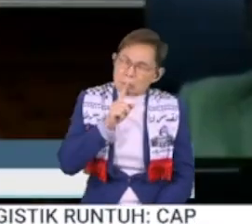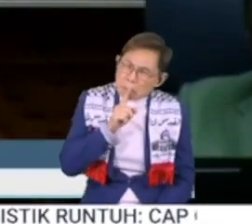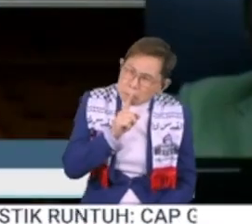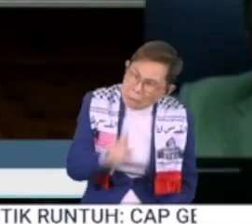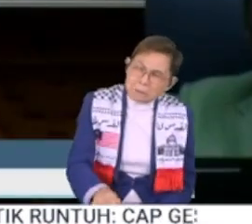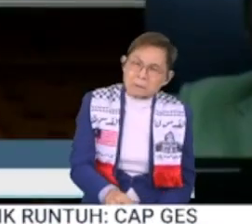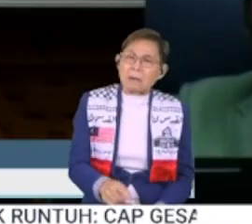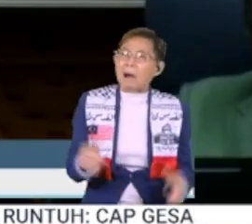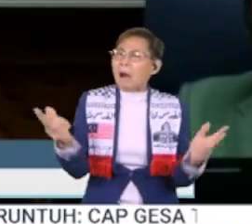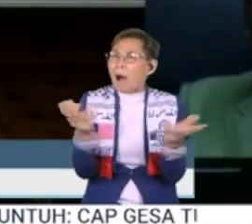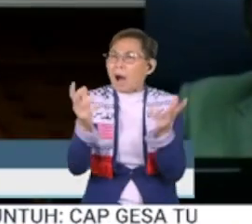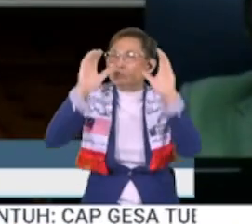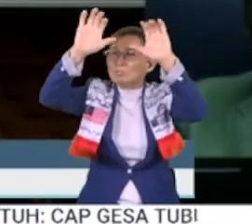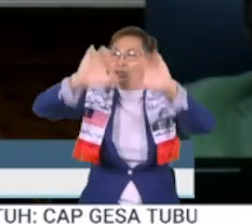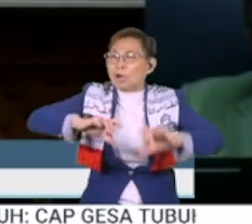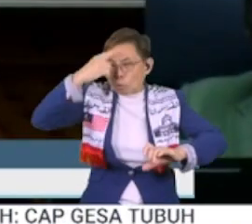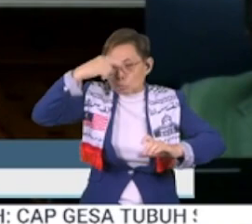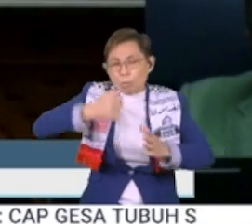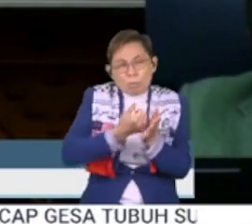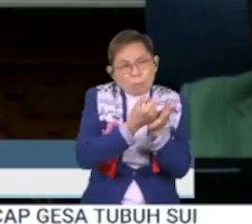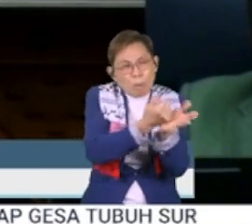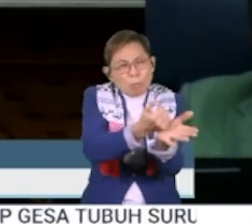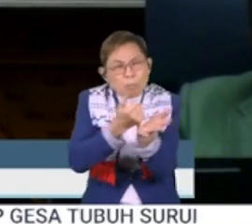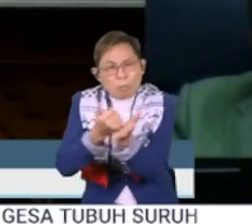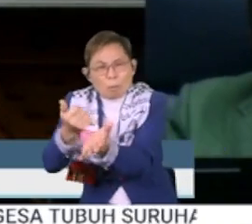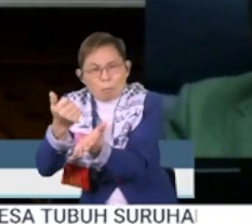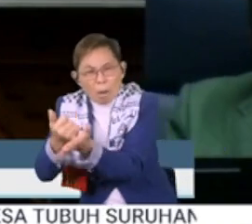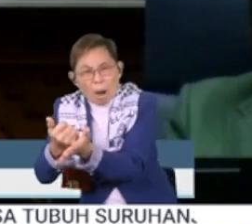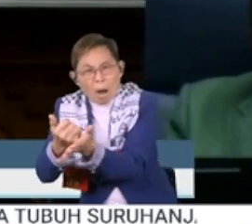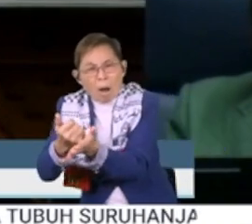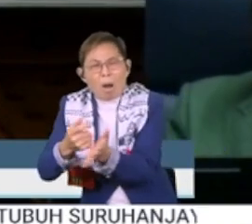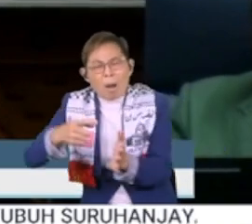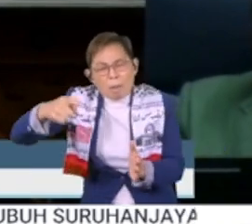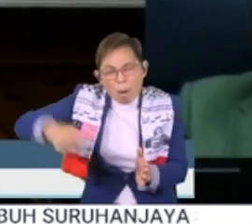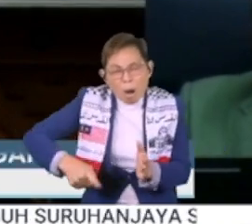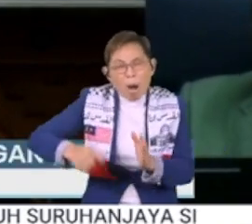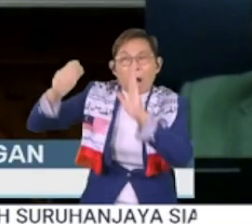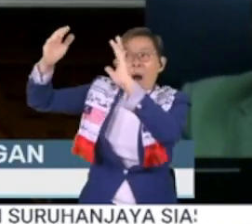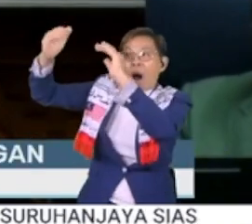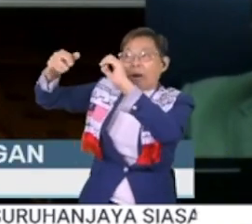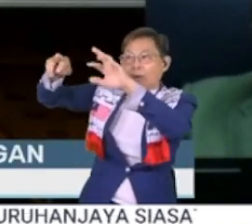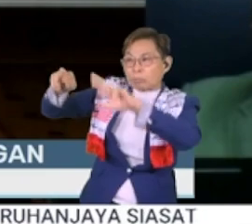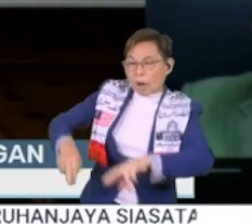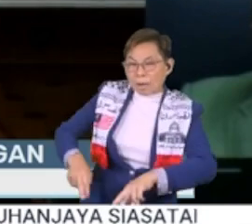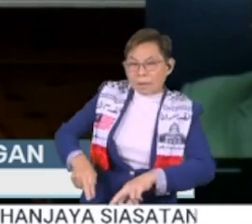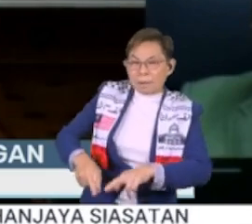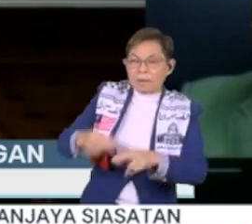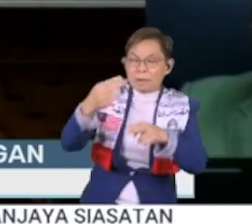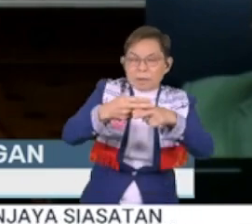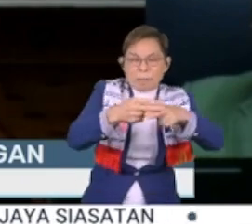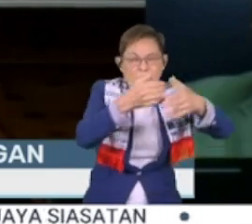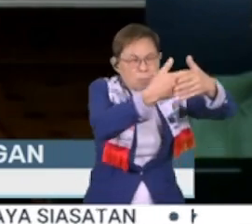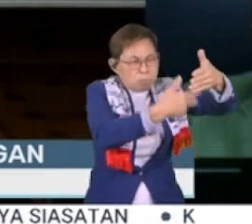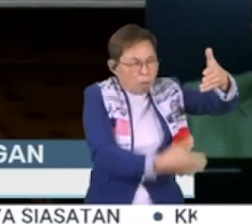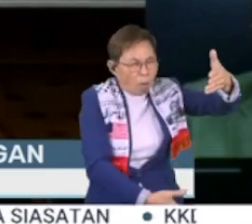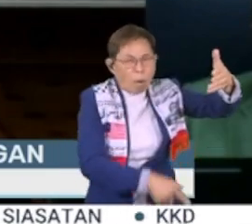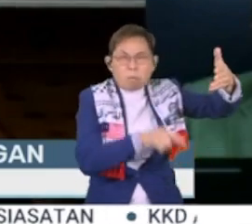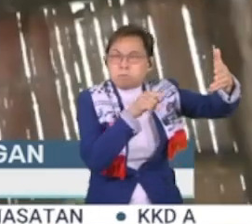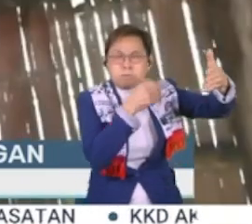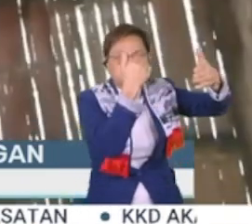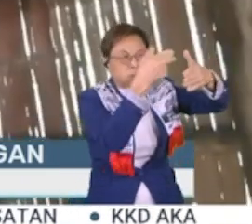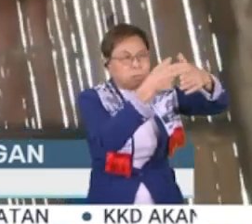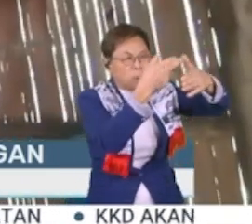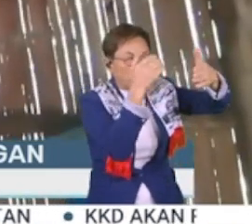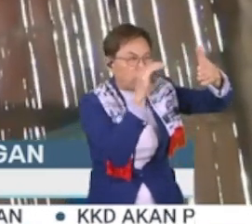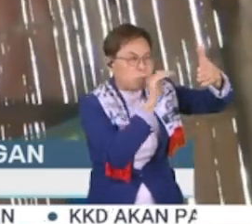Bagaimana cara untuk memberi bantuan-bantuan keperluan agar rakyat yang tersinarai dalam miskin Tegar